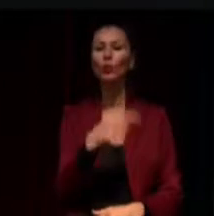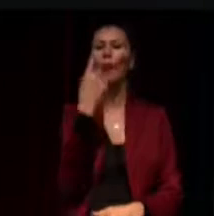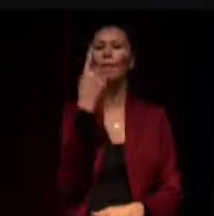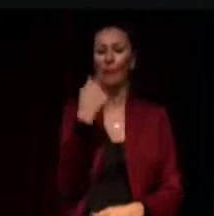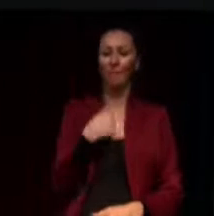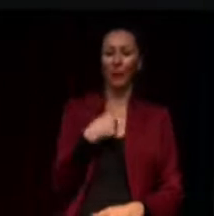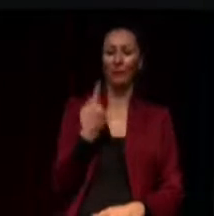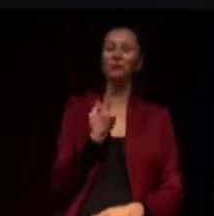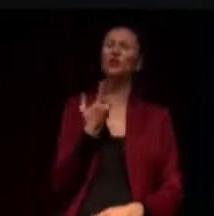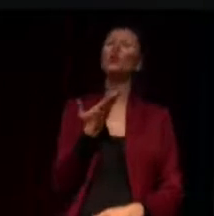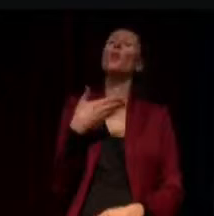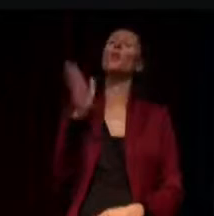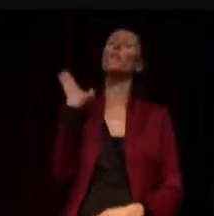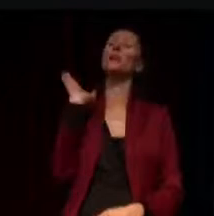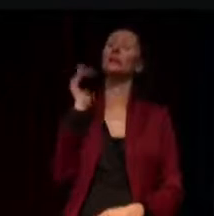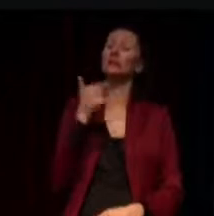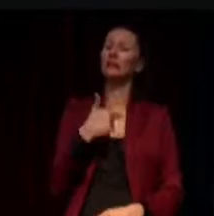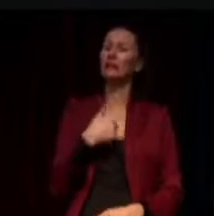Bana bir şey olmaz